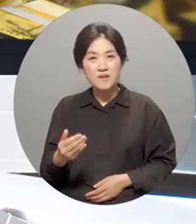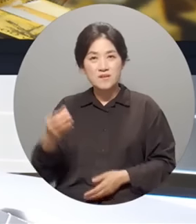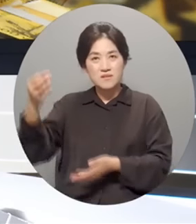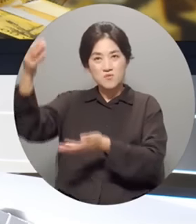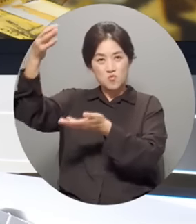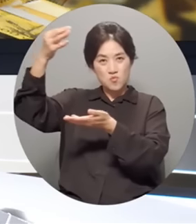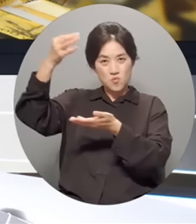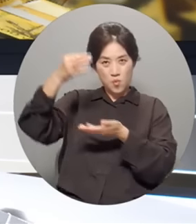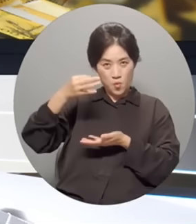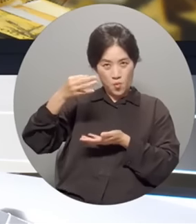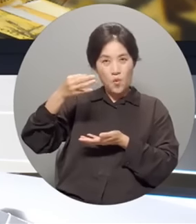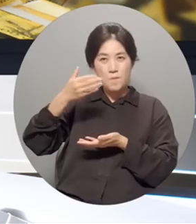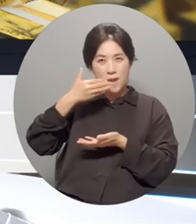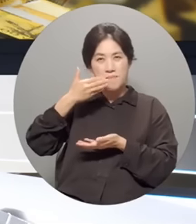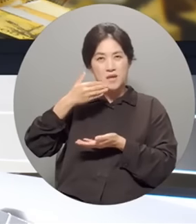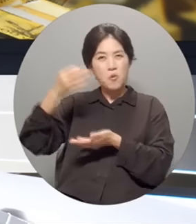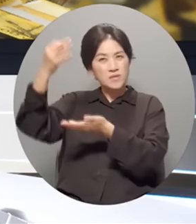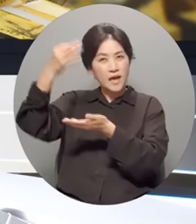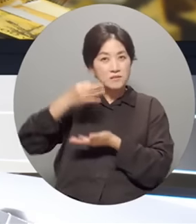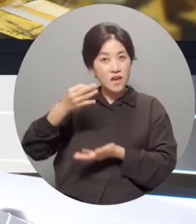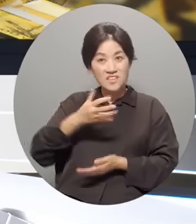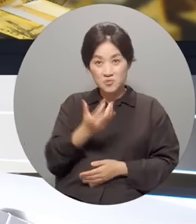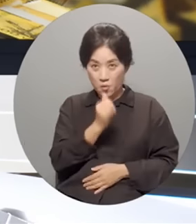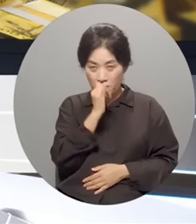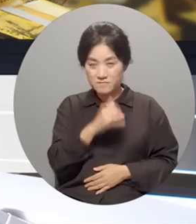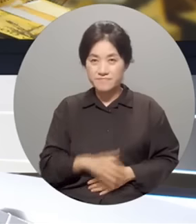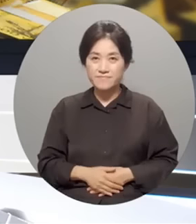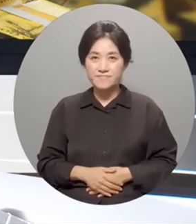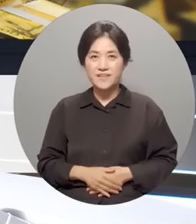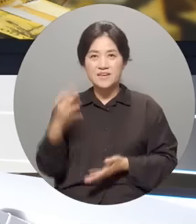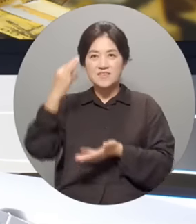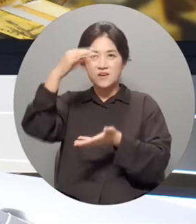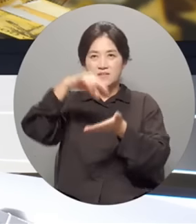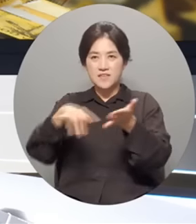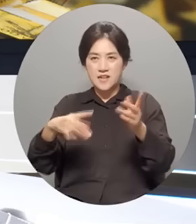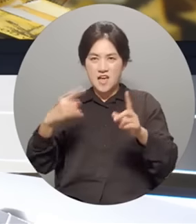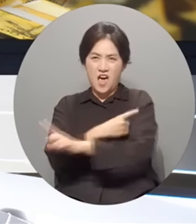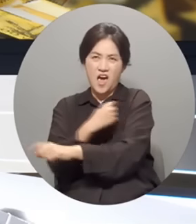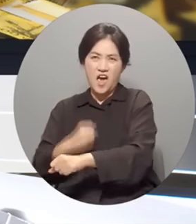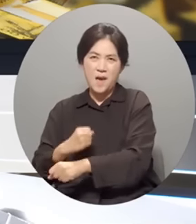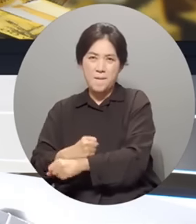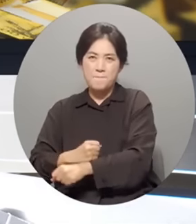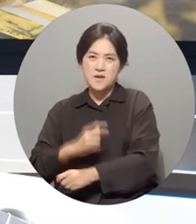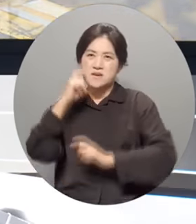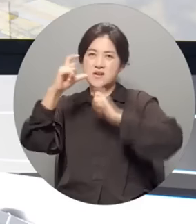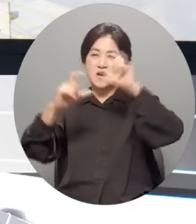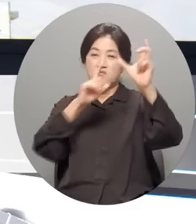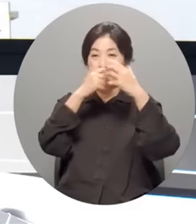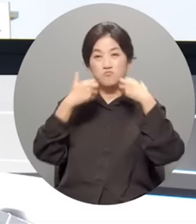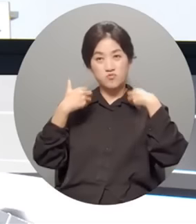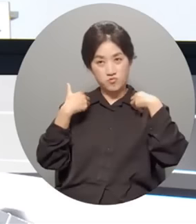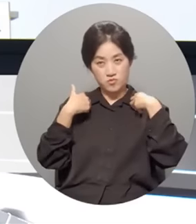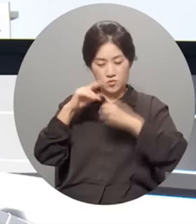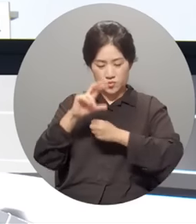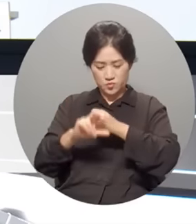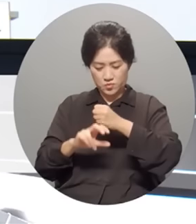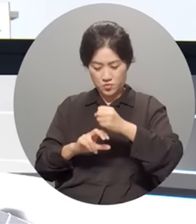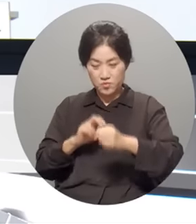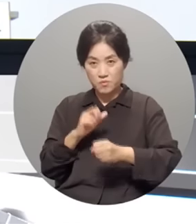상속받거나 상속받을 것 같은 재산이 있으십니까? 상속세를 뜯어고쳐야 한다고 공언해온 정부가 25년